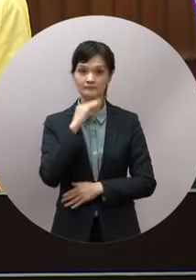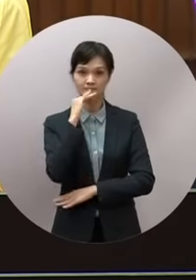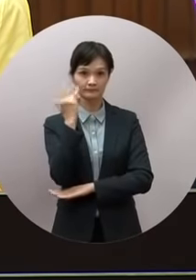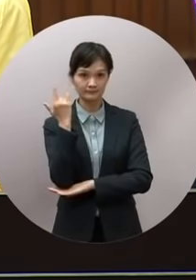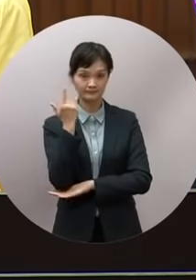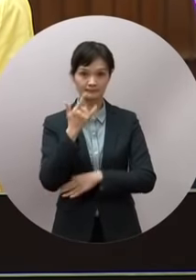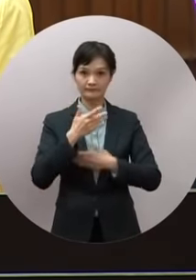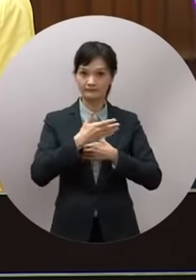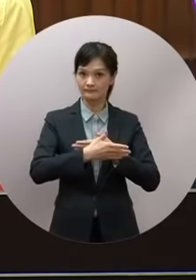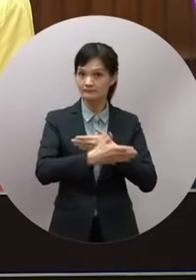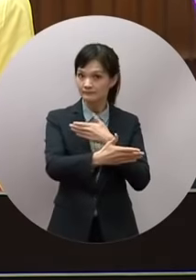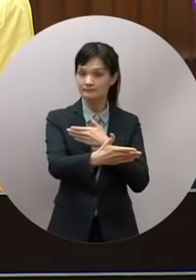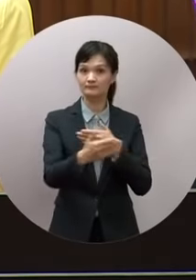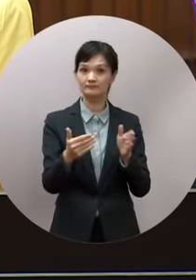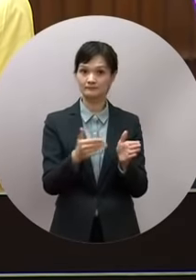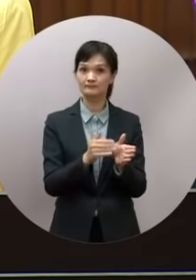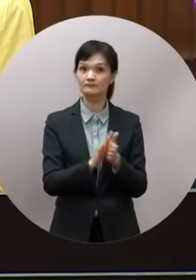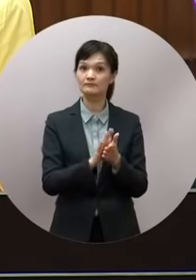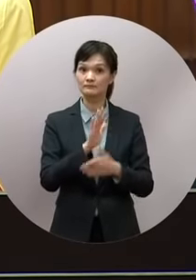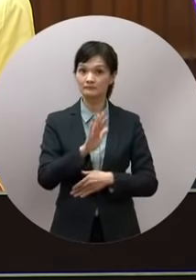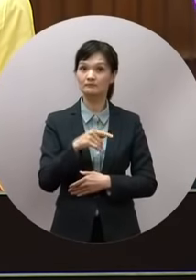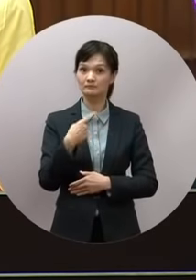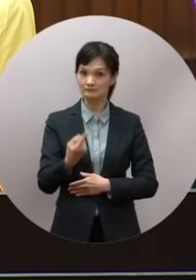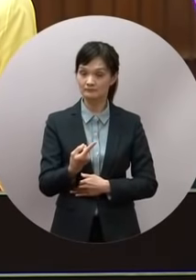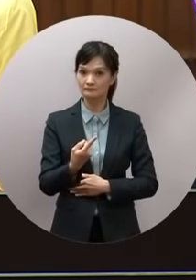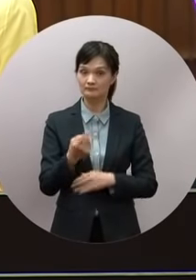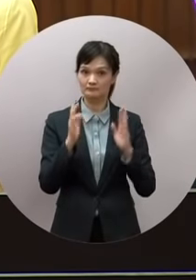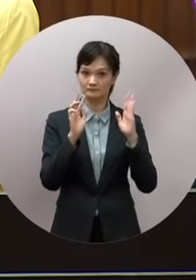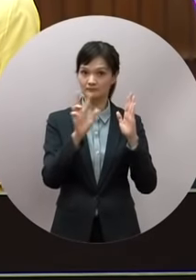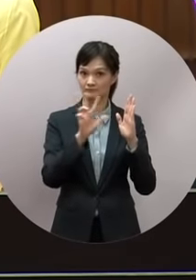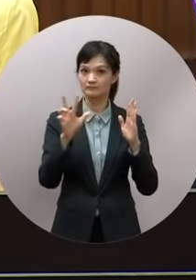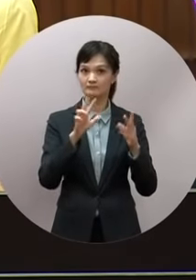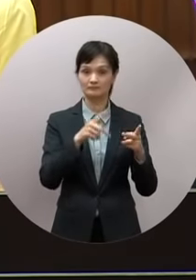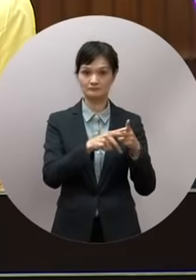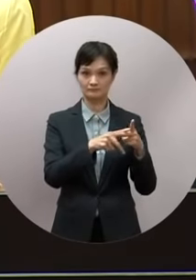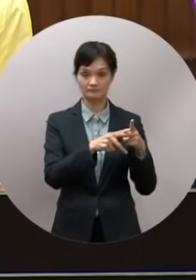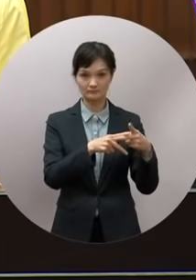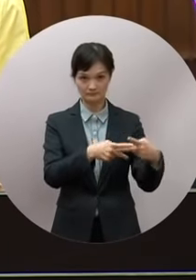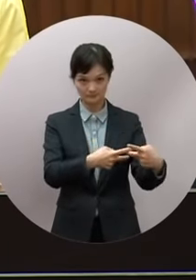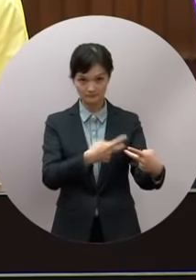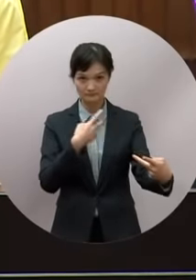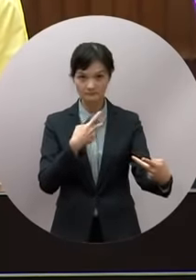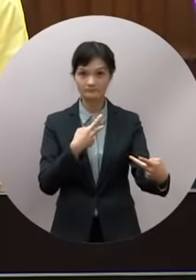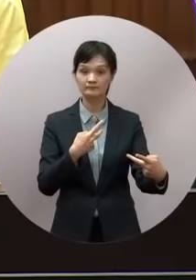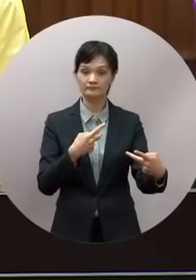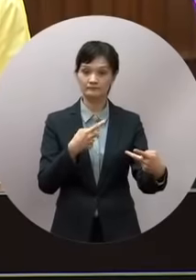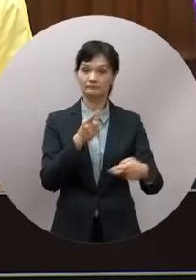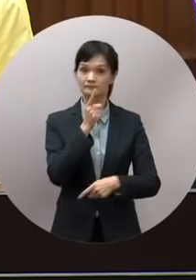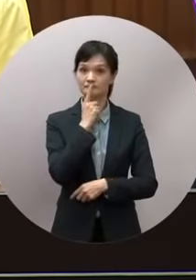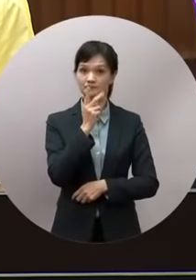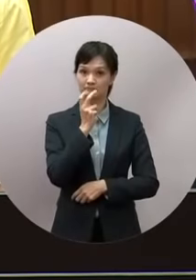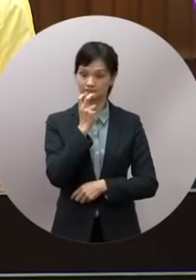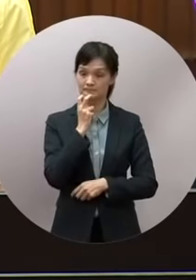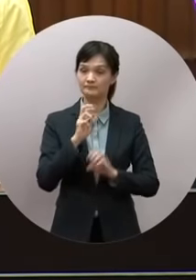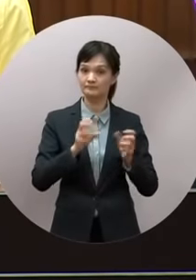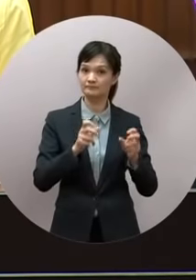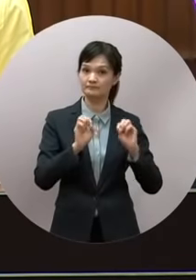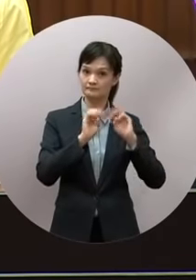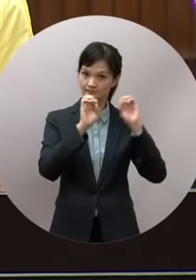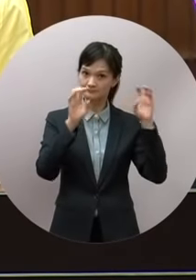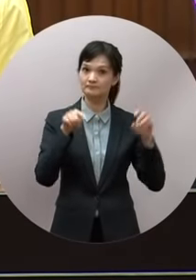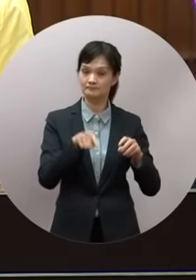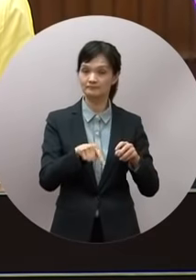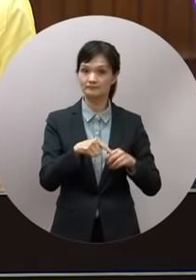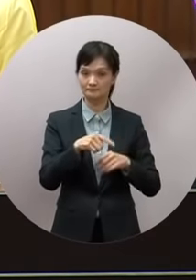作业完成之后，就会正式的函告央广来配合这个 央广陆港分